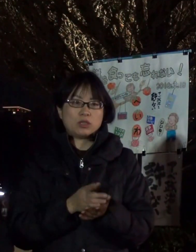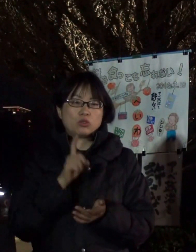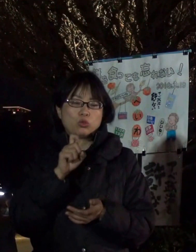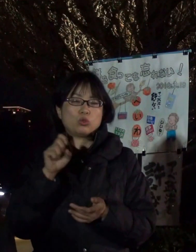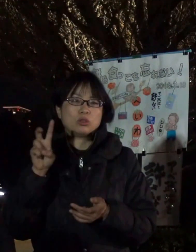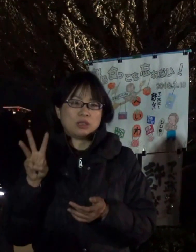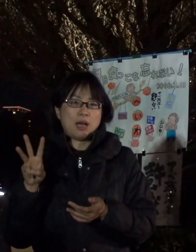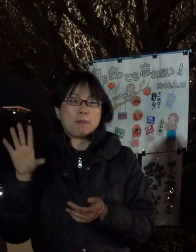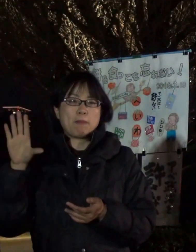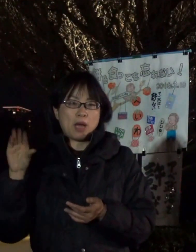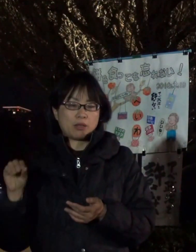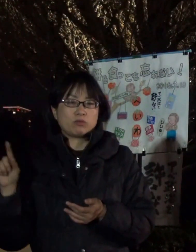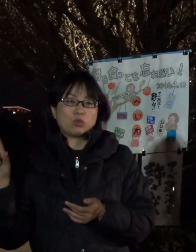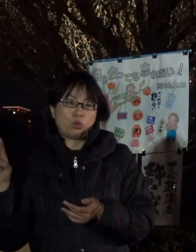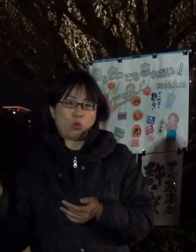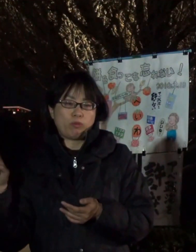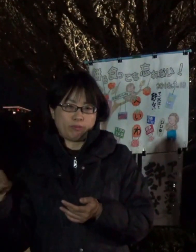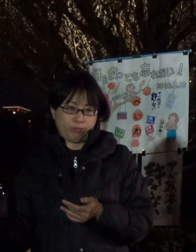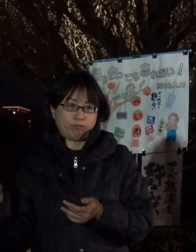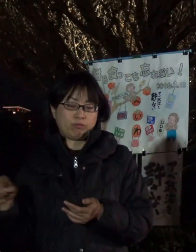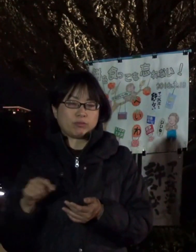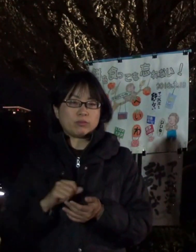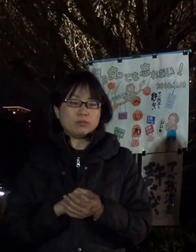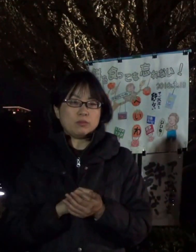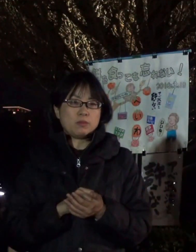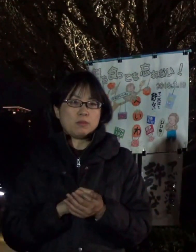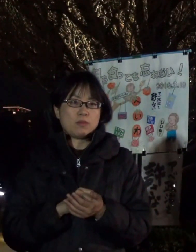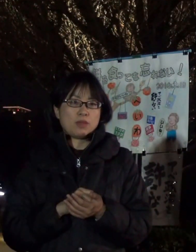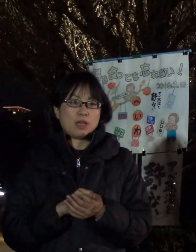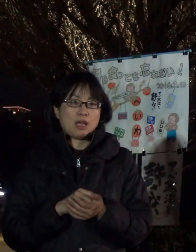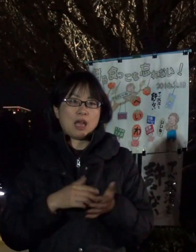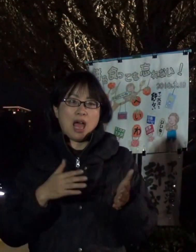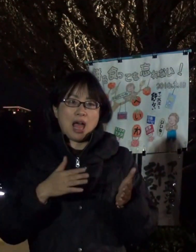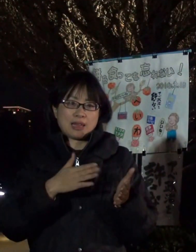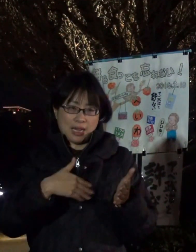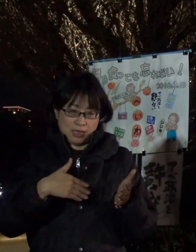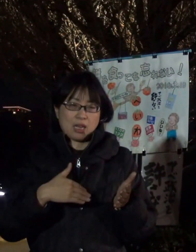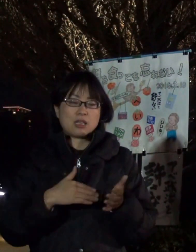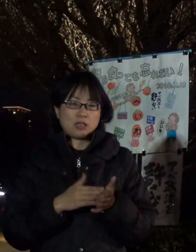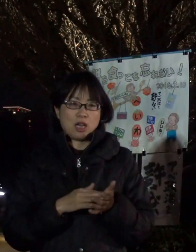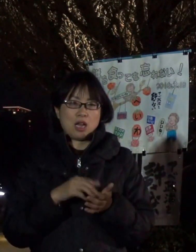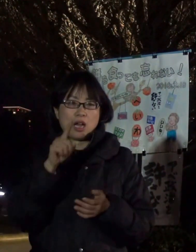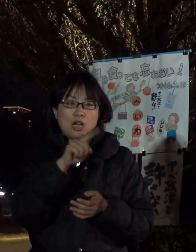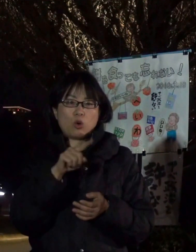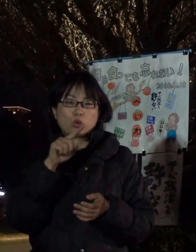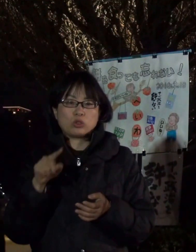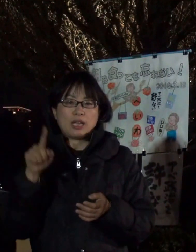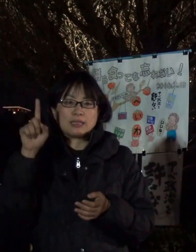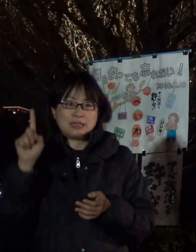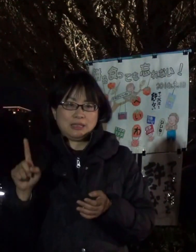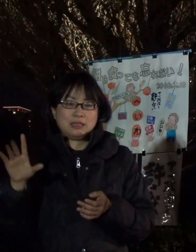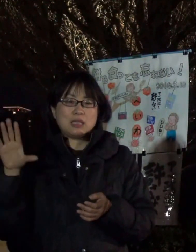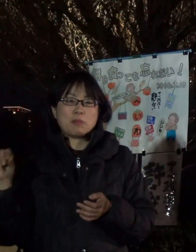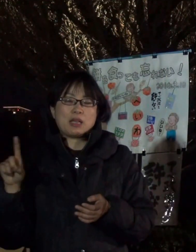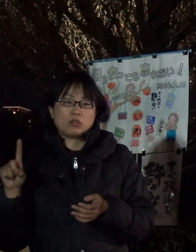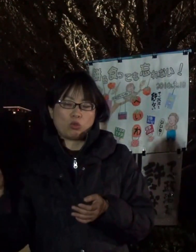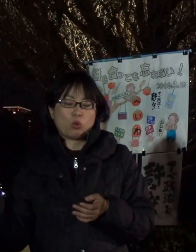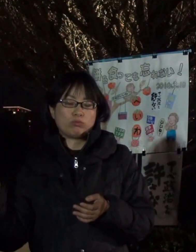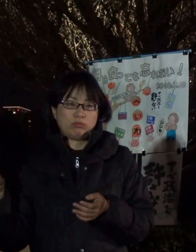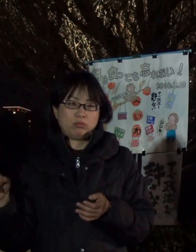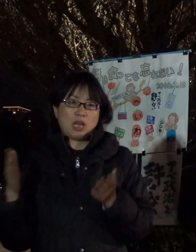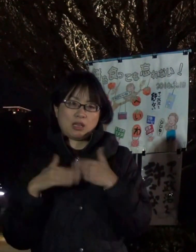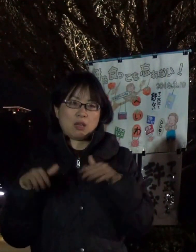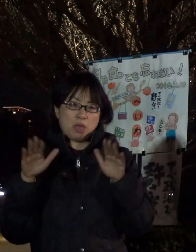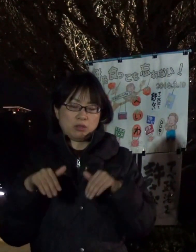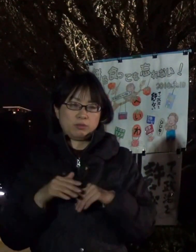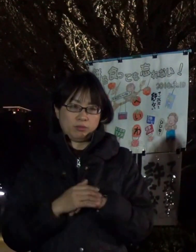の貯留容量上限は 86.5 万トン、空き容量が約 6.1 万トンになっています。で、貯留容